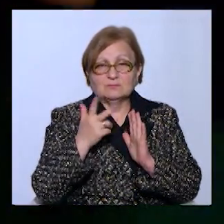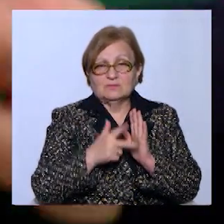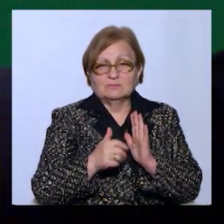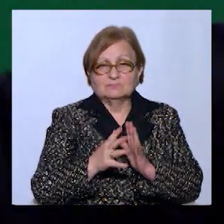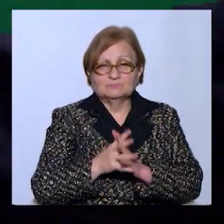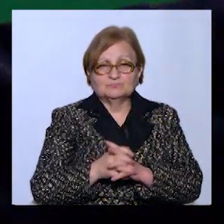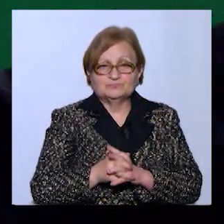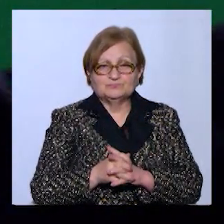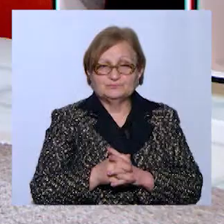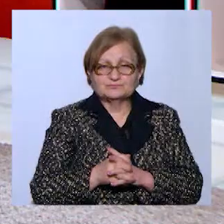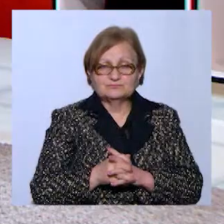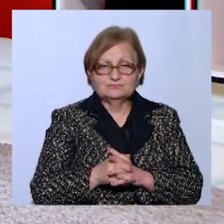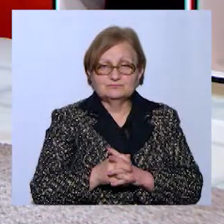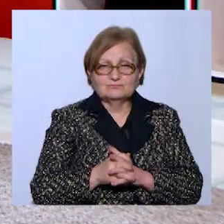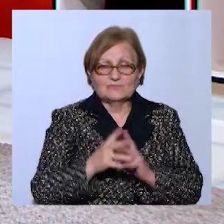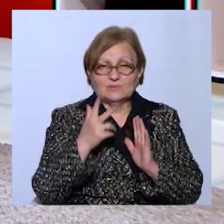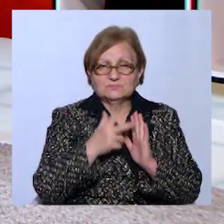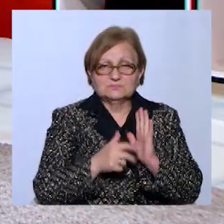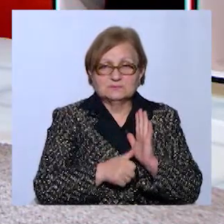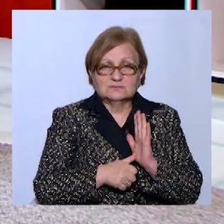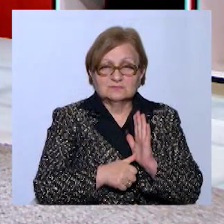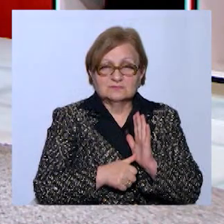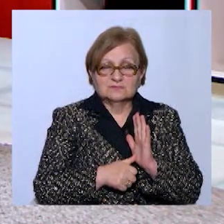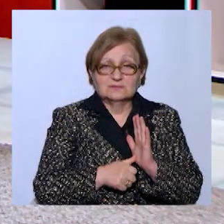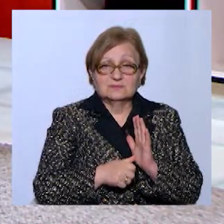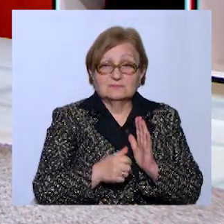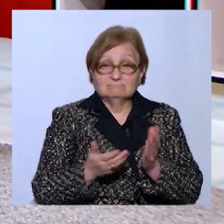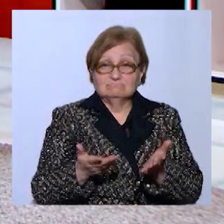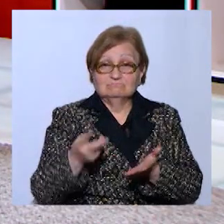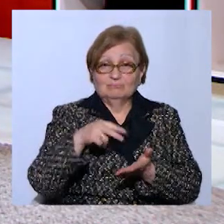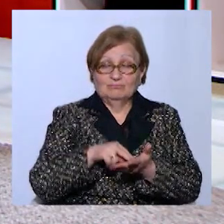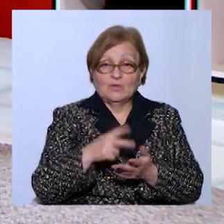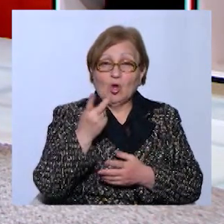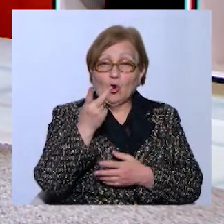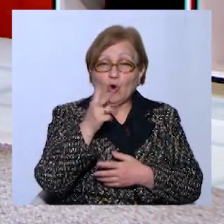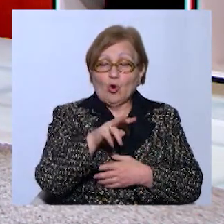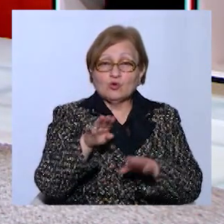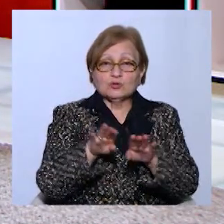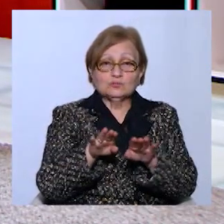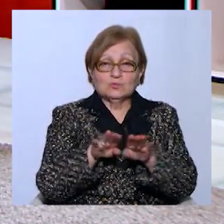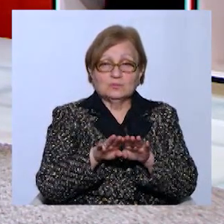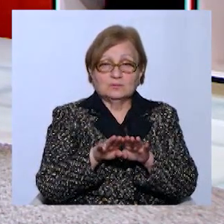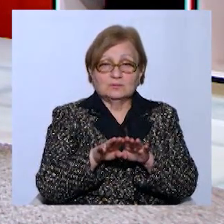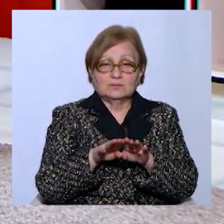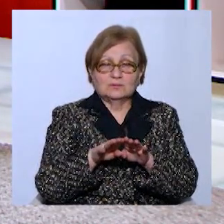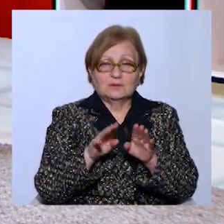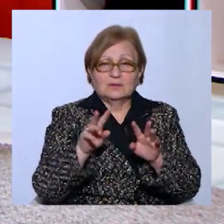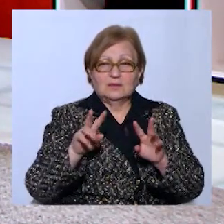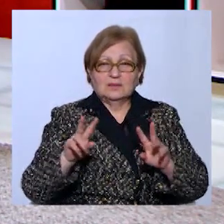ა გამრავლებული აზე, ანუ 36 წარმოდგა 2 ტოლი